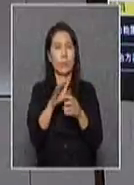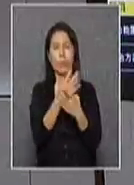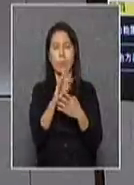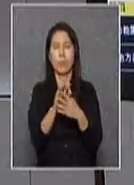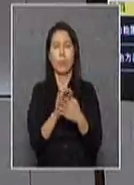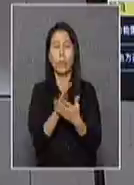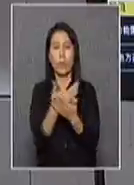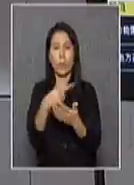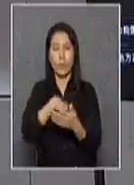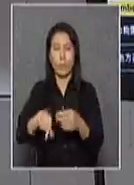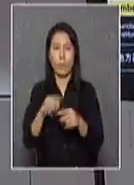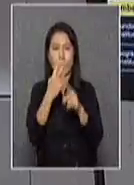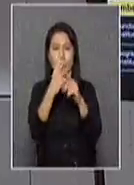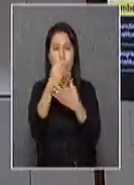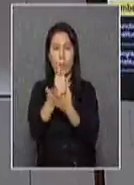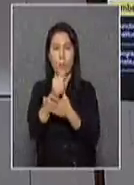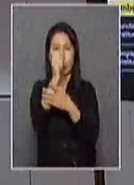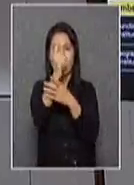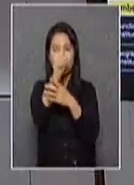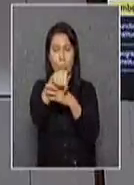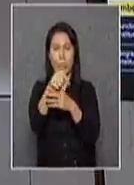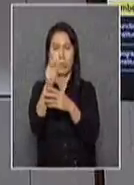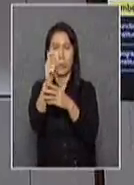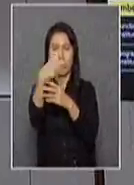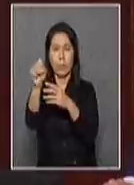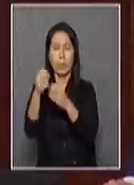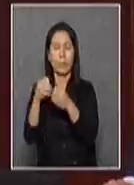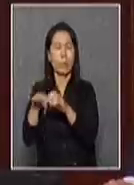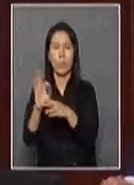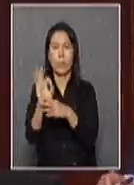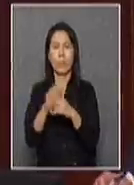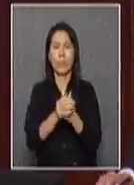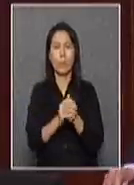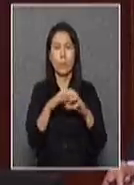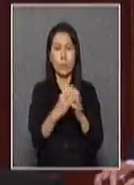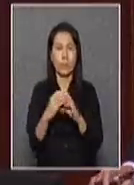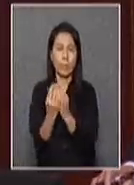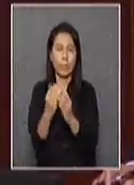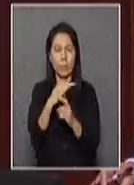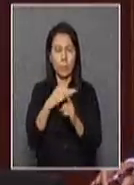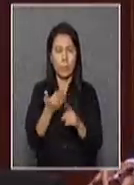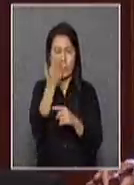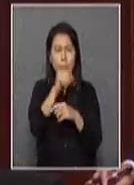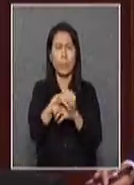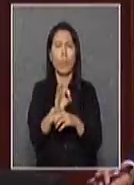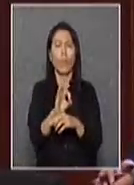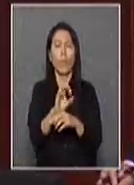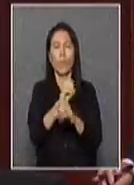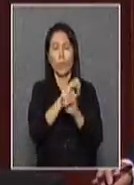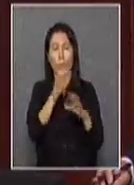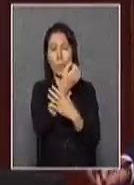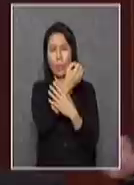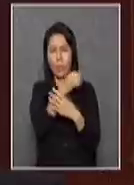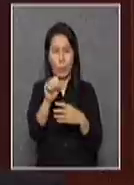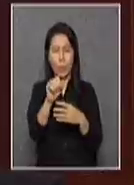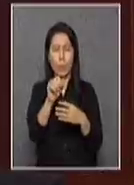區直接選舉產生的議員14位出席，1位贊成，9位反對，沒人棄權。議題未獲得兩部分在席委員分別以過半數贊成，我宣布修正案被